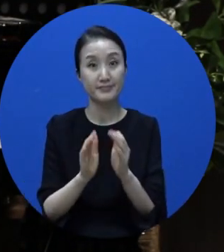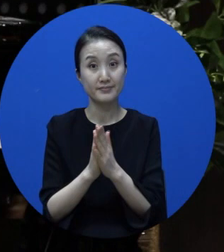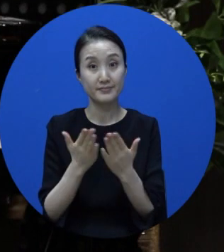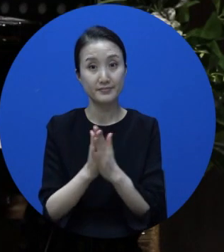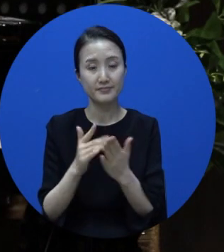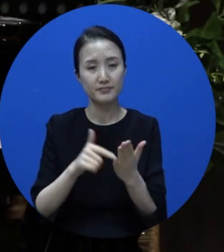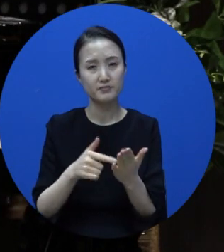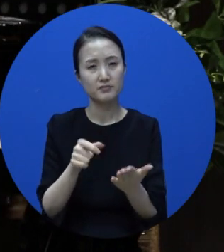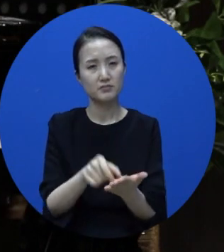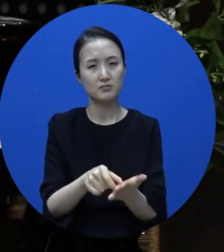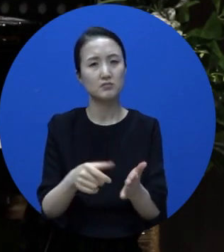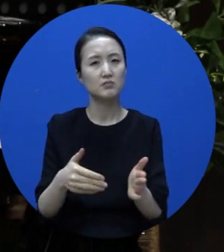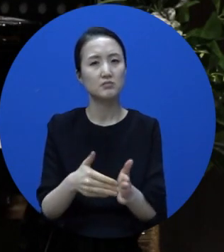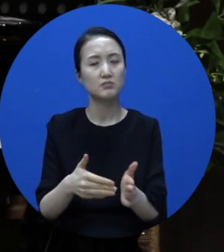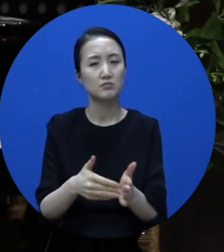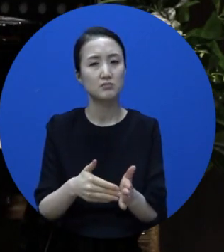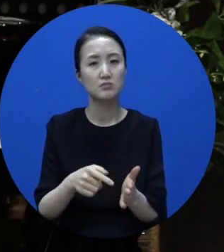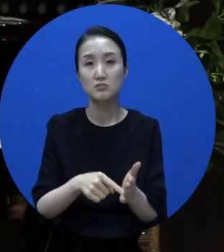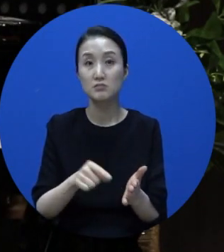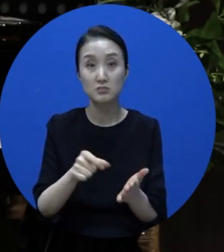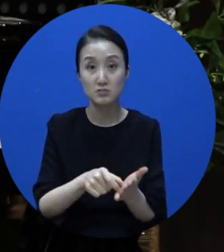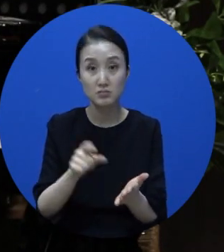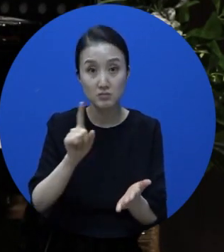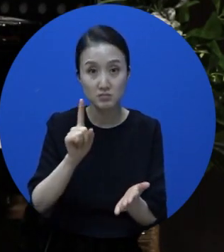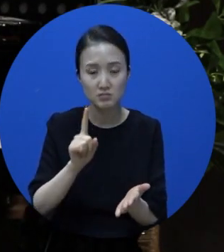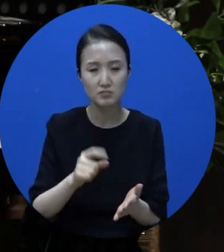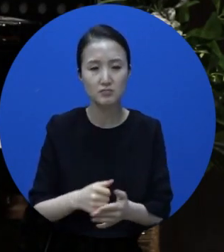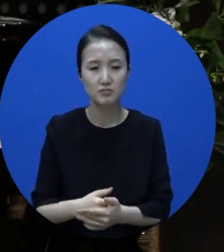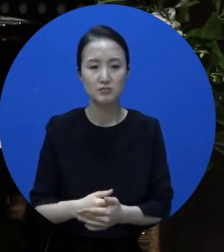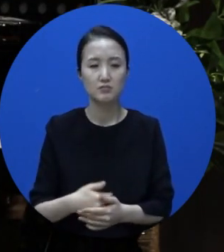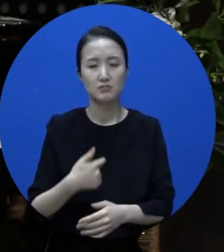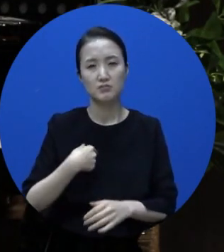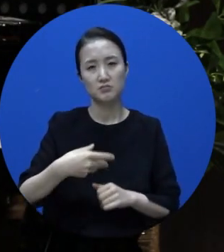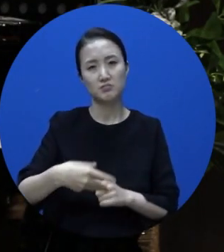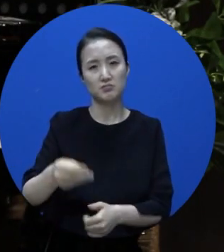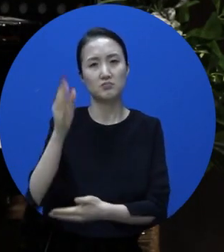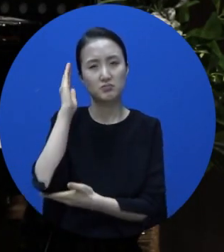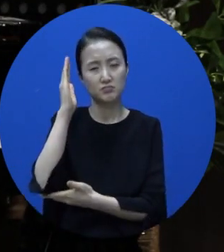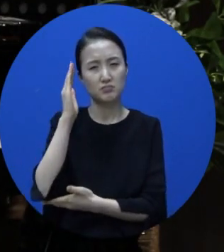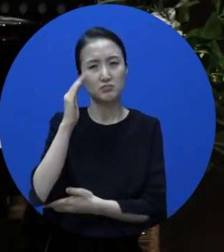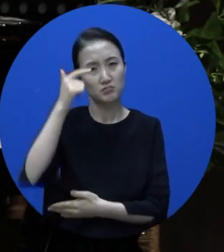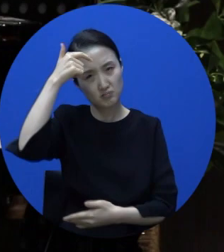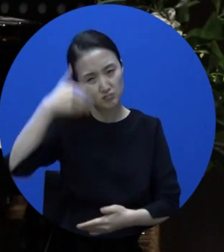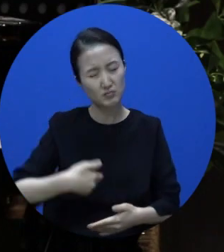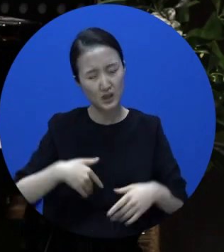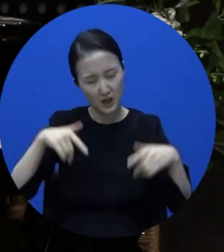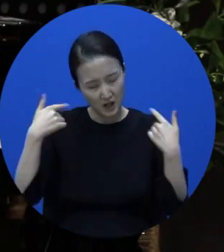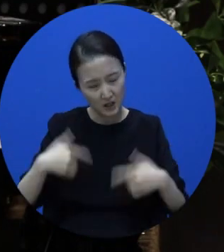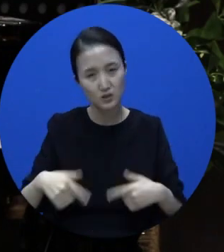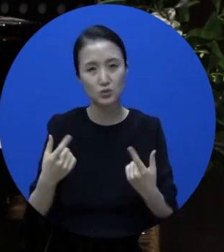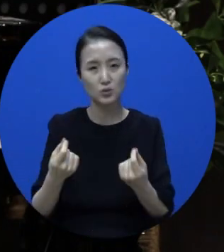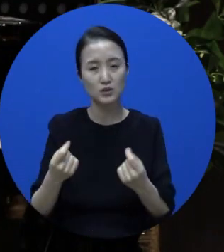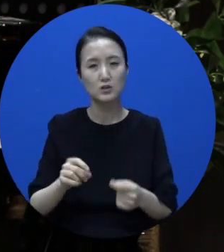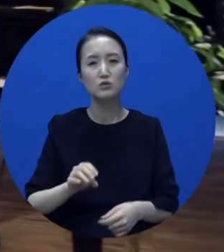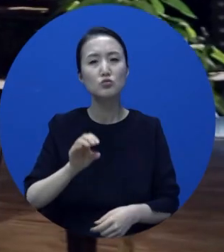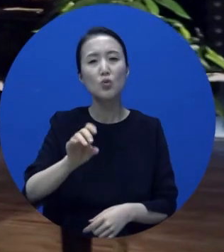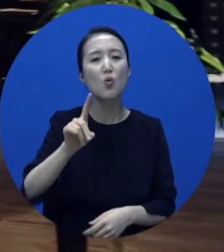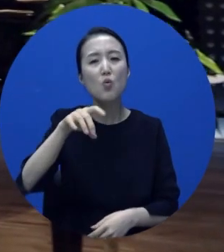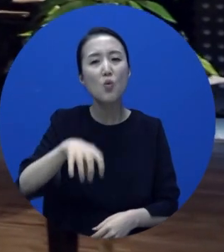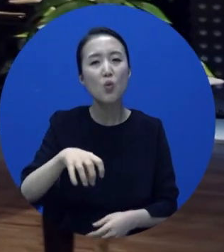남자 채 게다가 뭐라고 얘기 하냐면 제 강연을 많이 가니까 당연 가면 꼭 이렇게